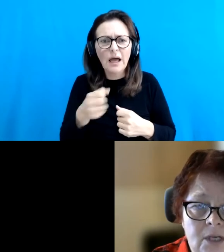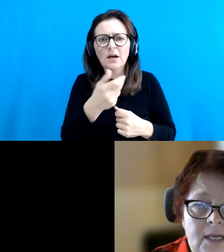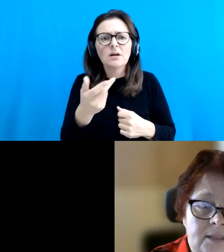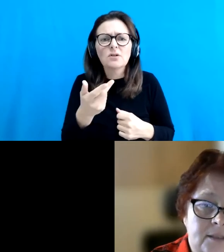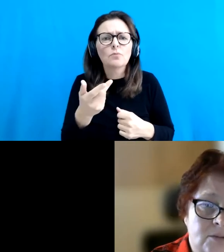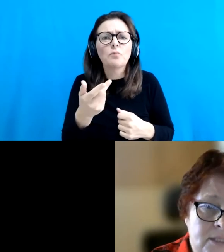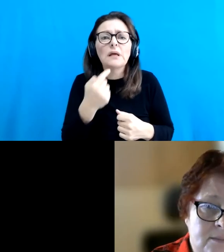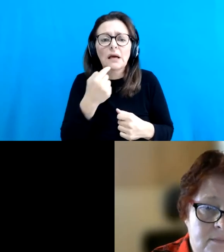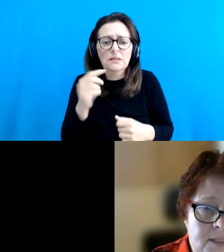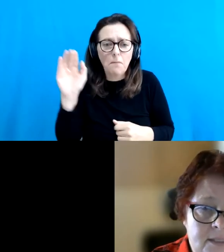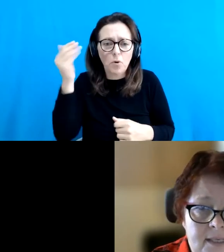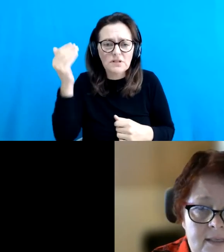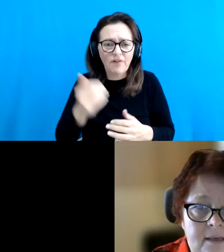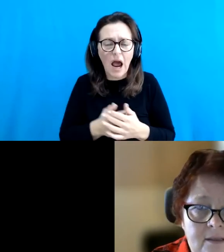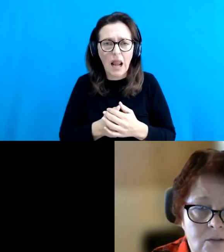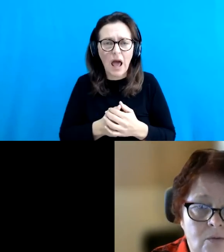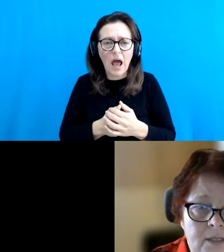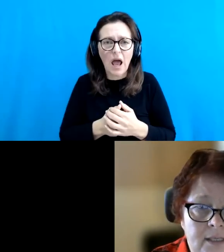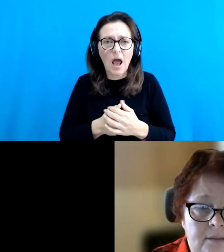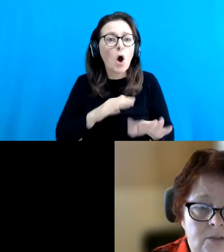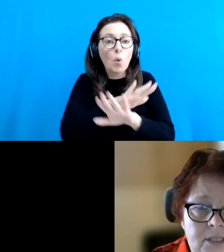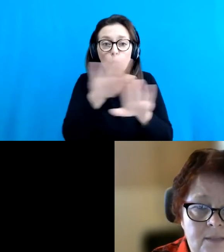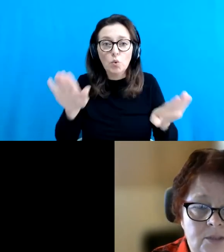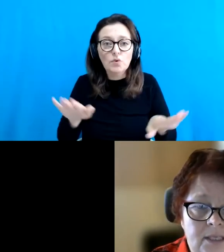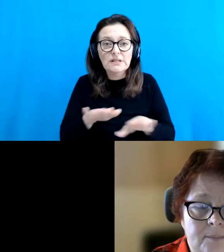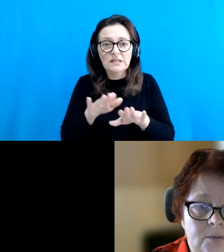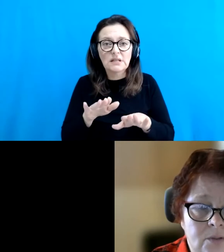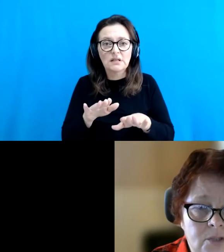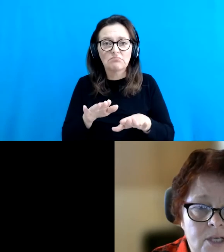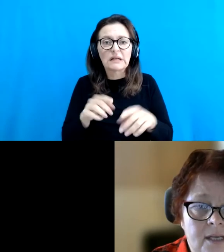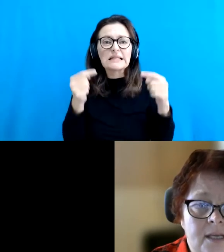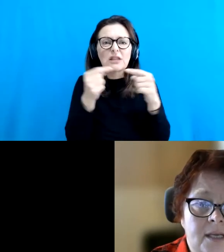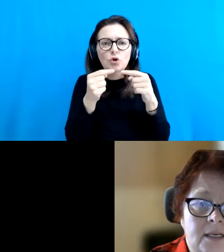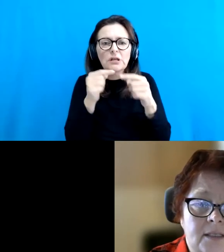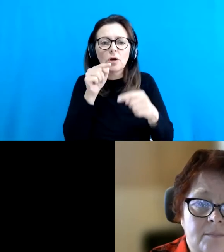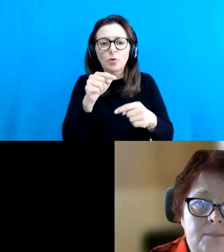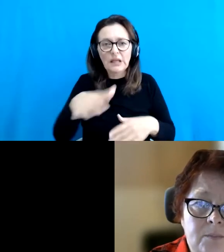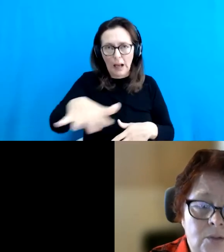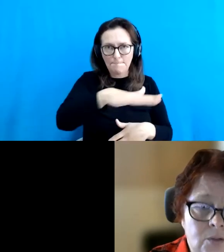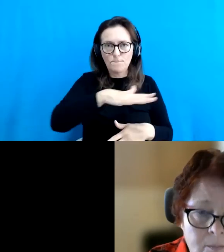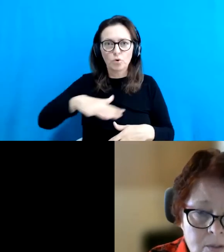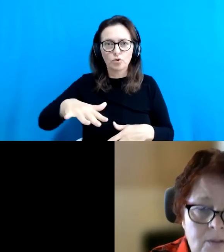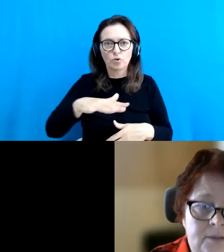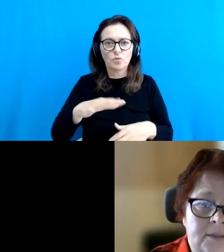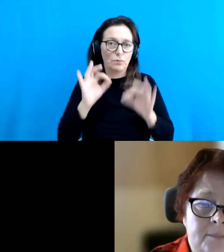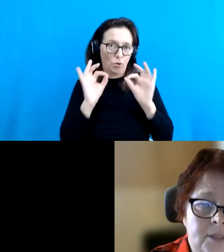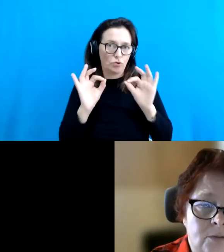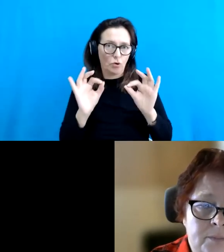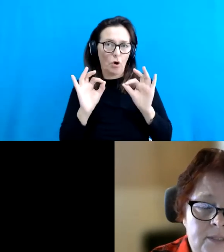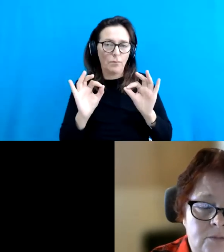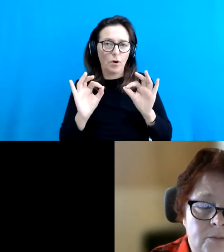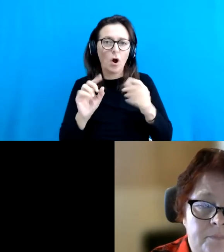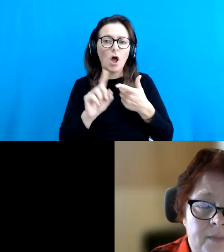trenutku, da vsi, ki se kakorkoli dotikamo tega področja, bi bilo dobro, da bi